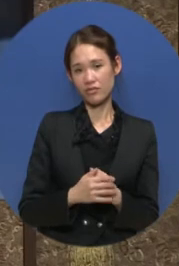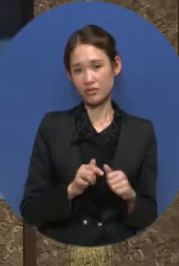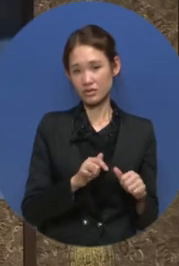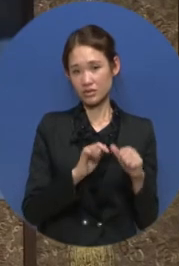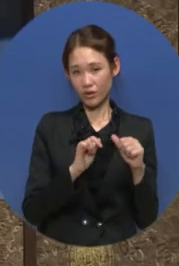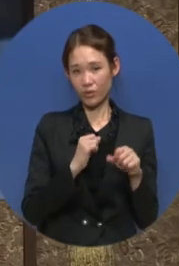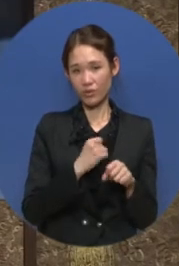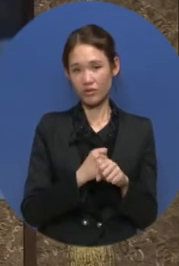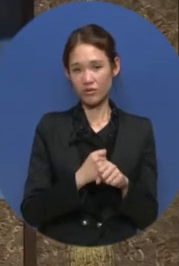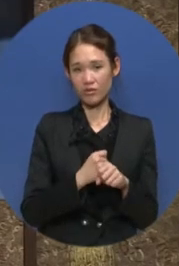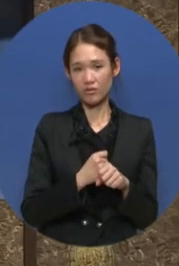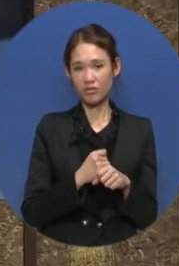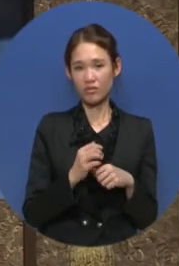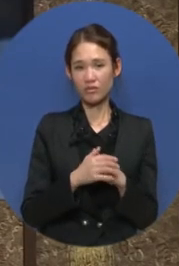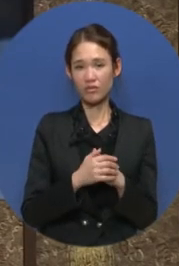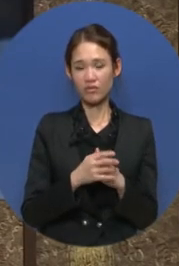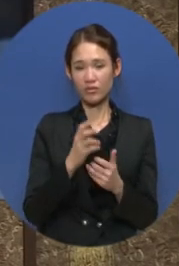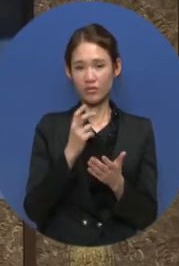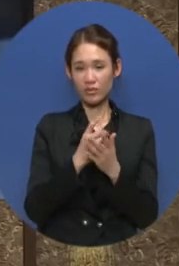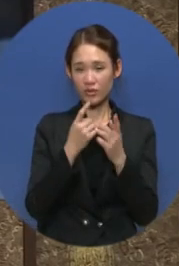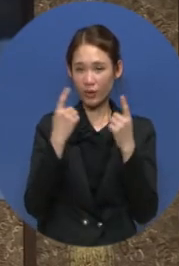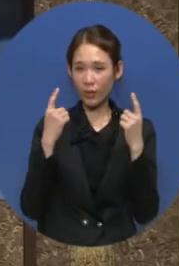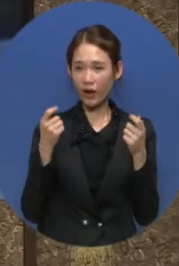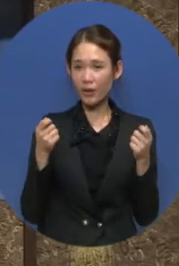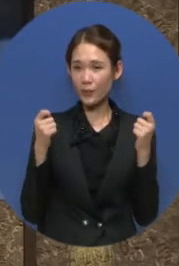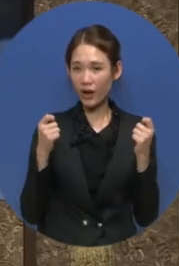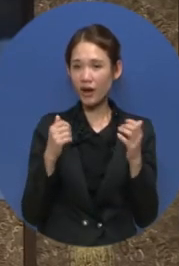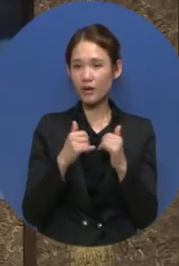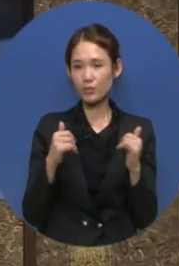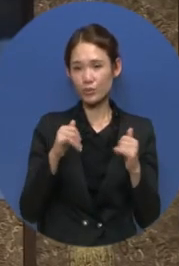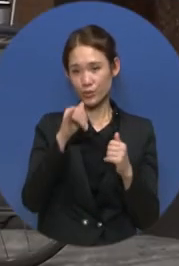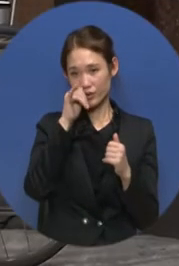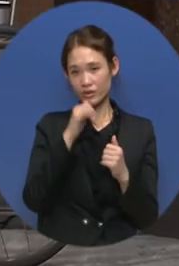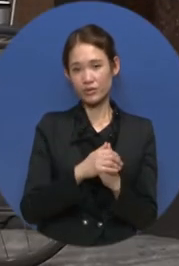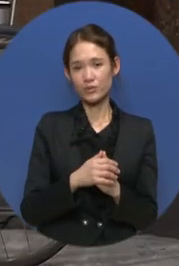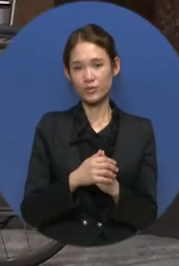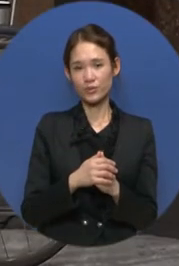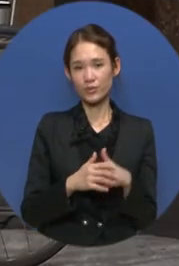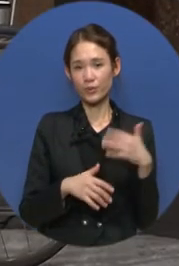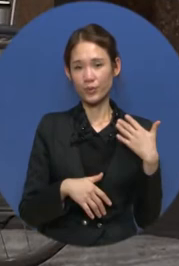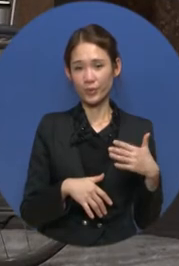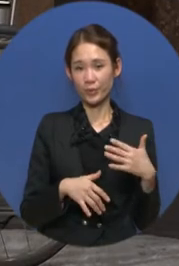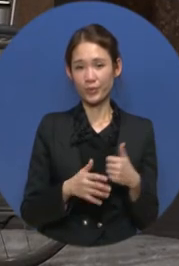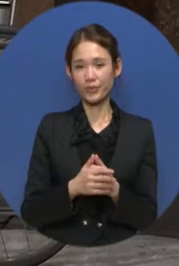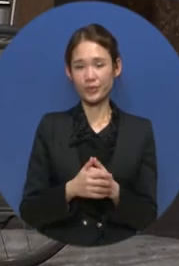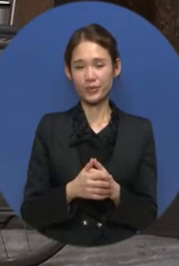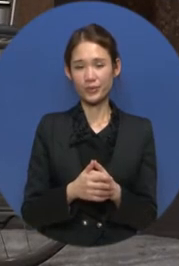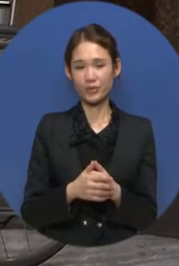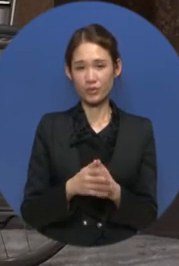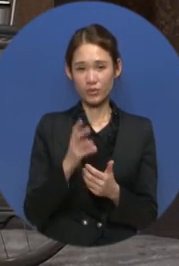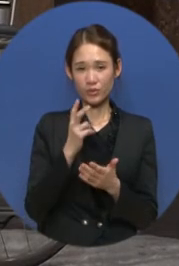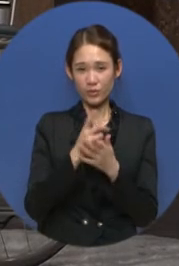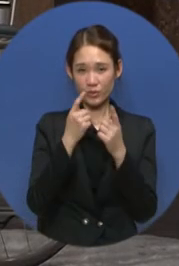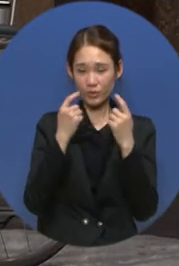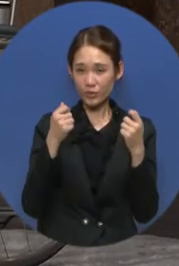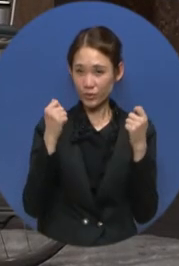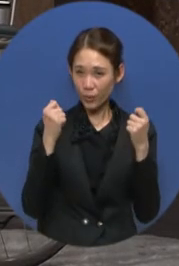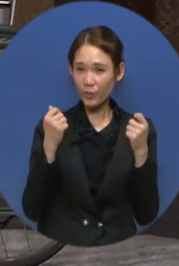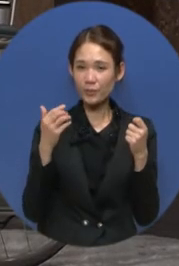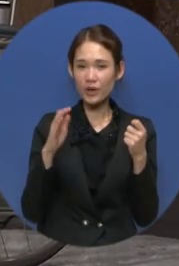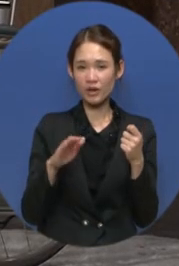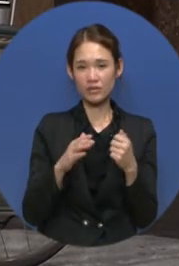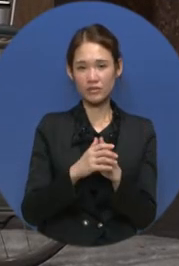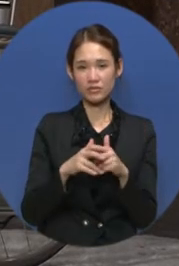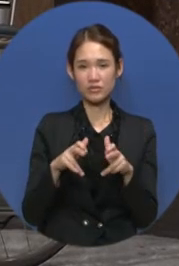채용을 하게 될 때 보니까 그 법대 나오신 분이 있는 거예요. 오. 그러니까 법대를 졸업했는데